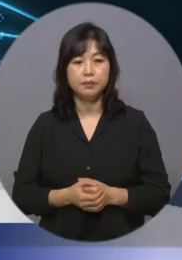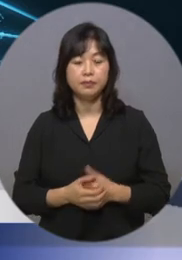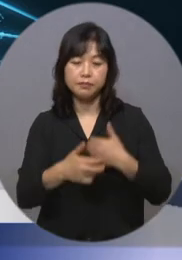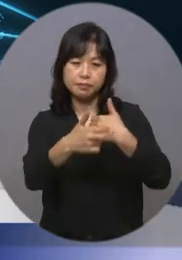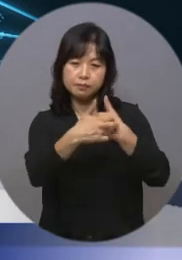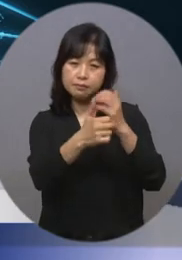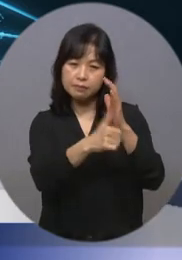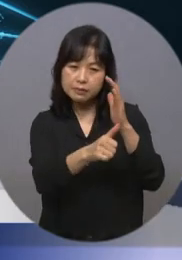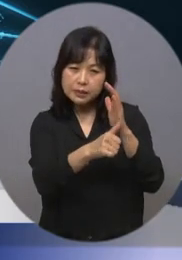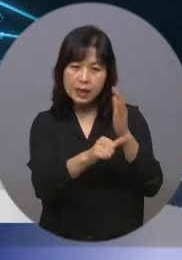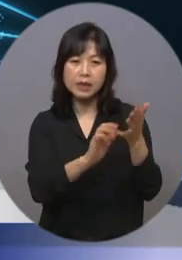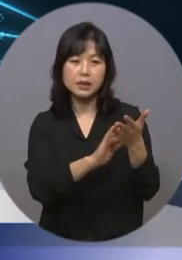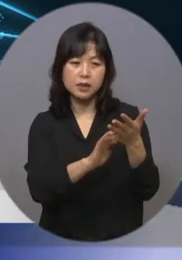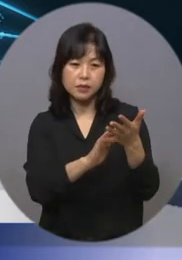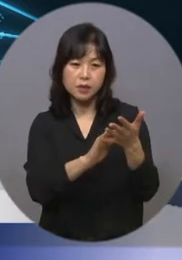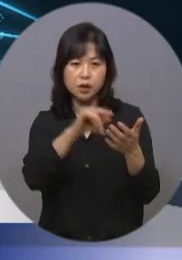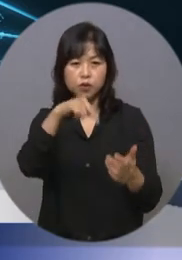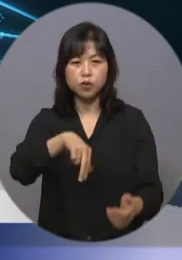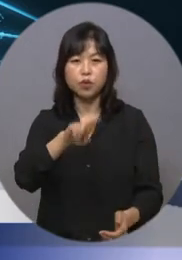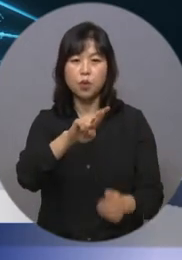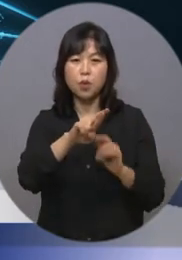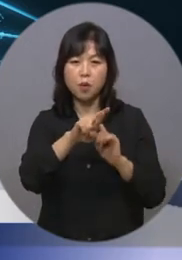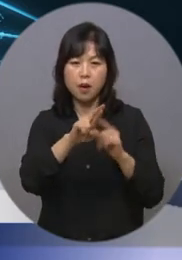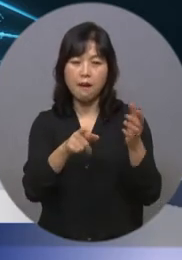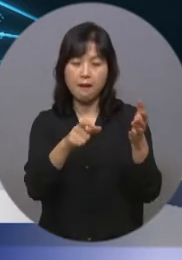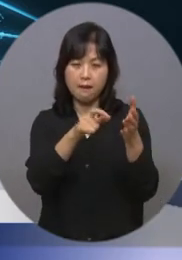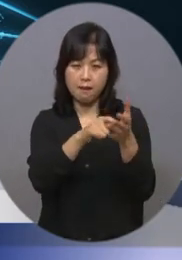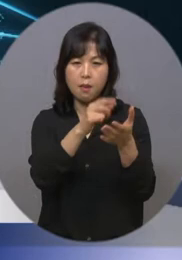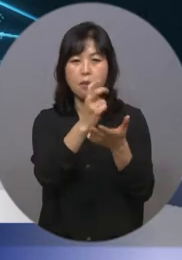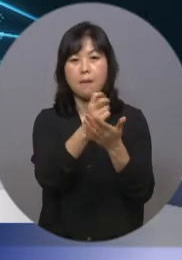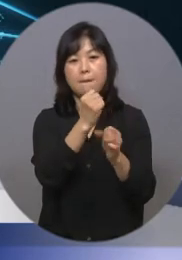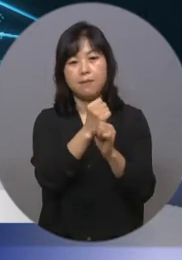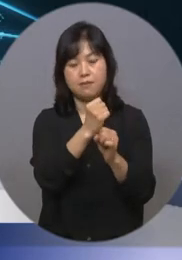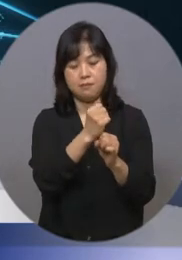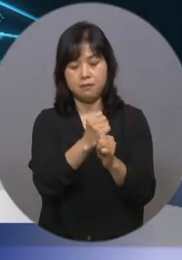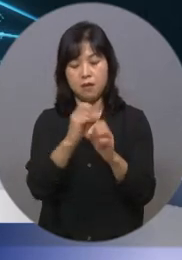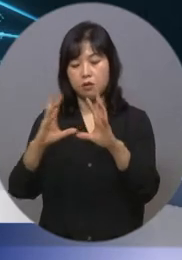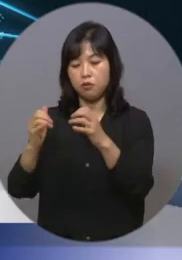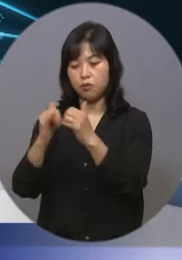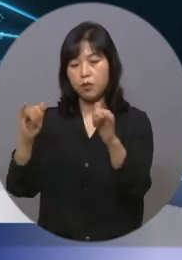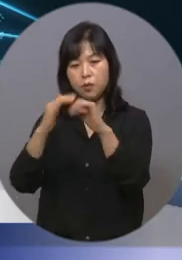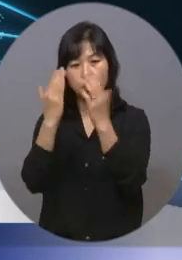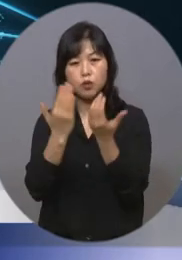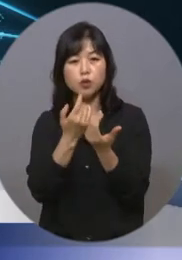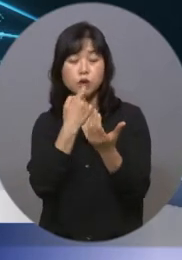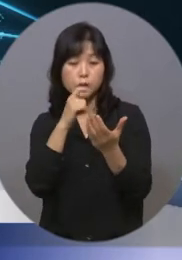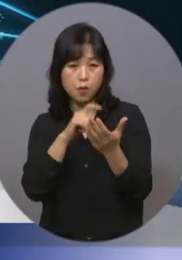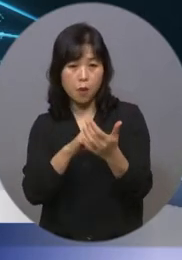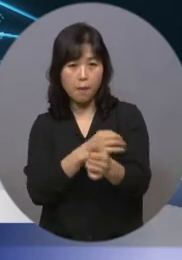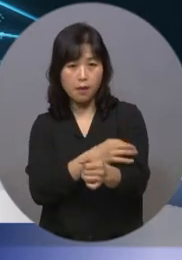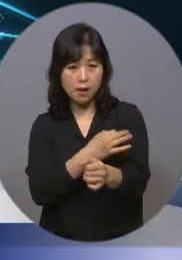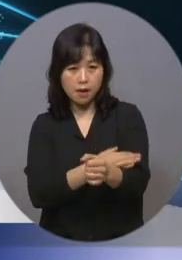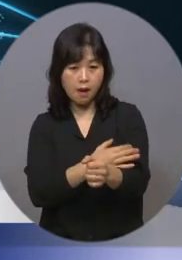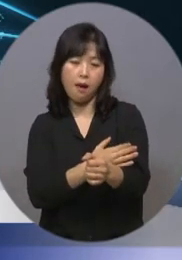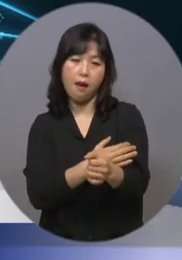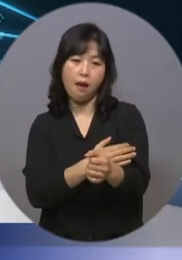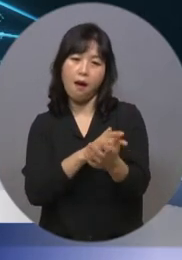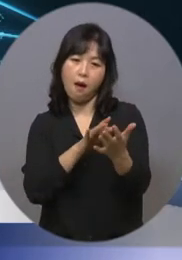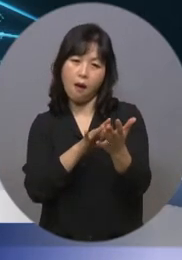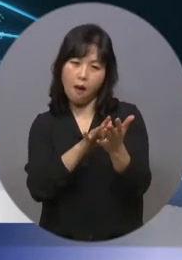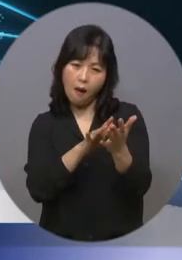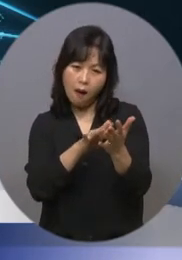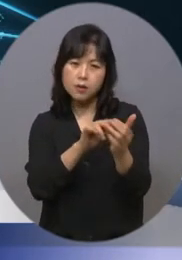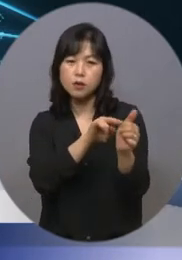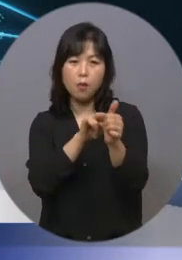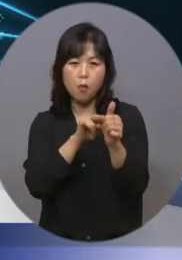의약품의 점자와 QR코드 표시 의무화를 통해 모든 국민이 더욱 쉽고 편리하게 의약품 정보를 확인할 수 있게 될